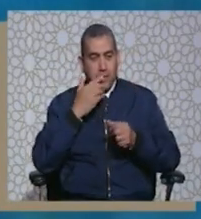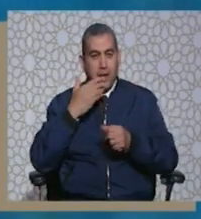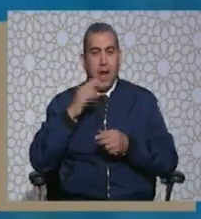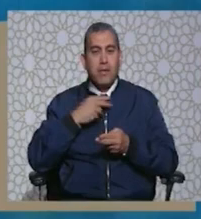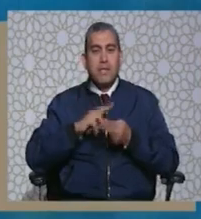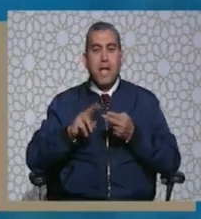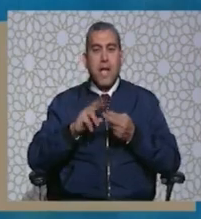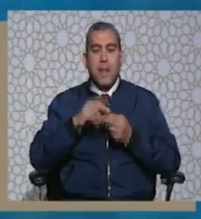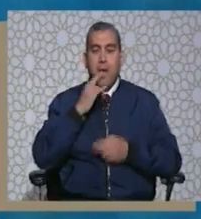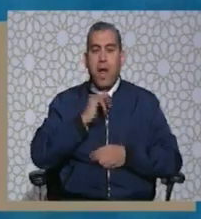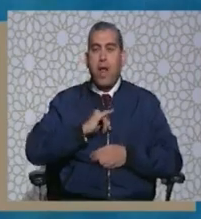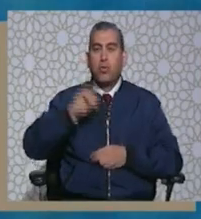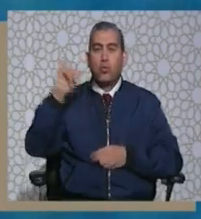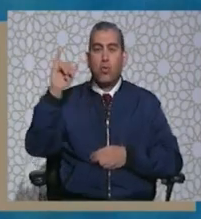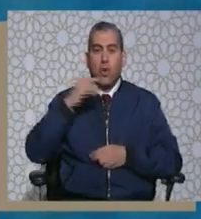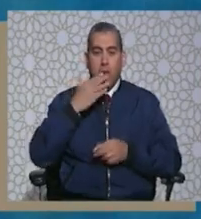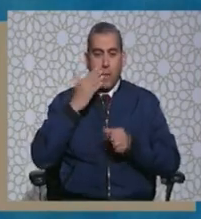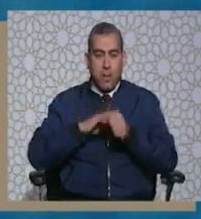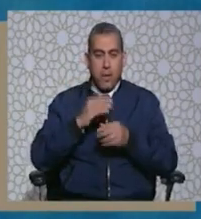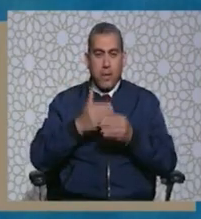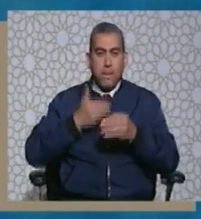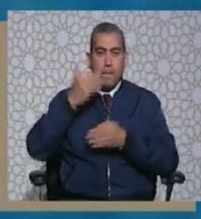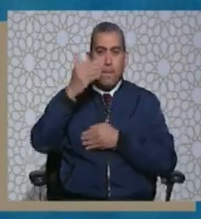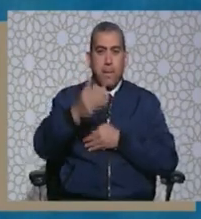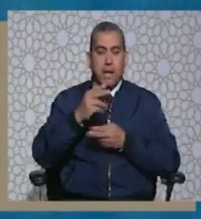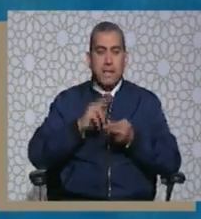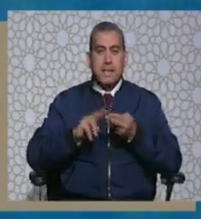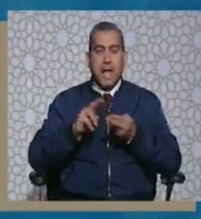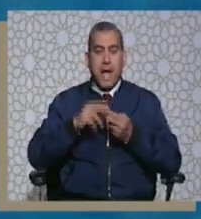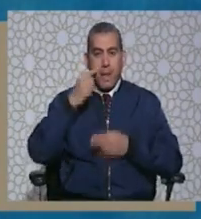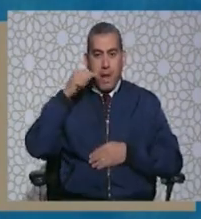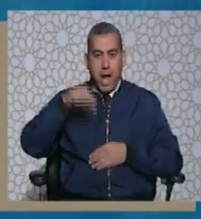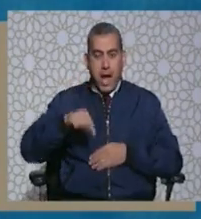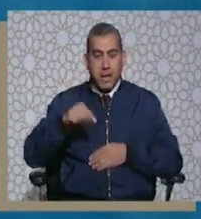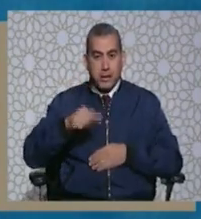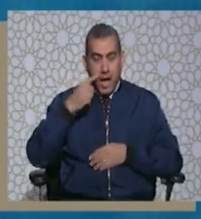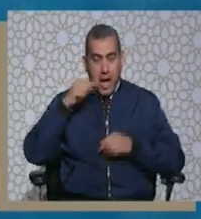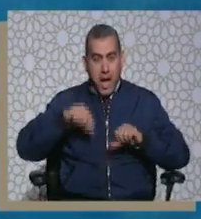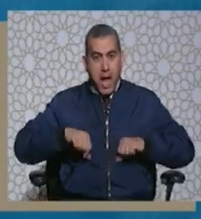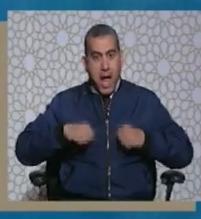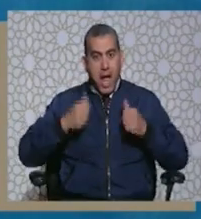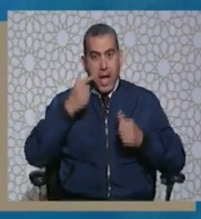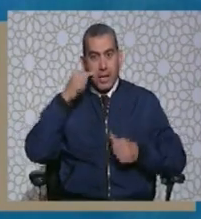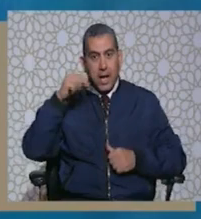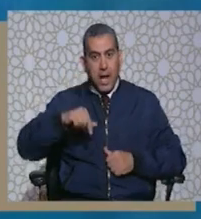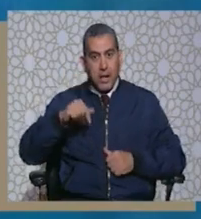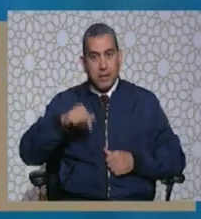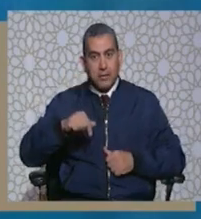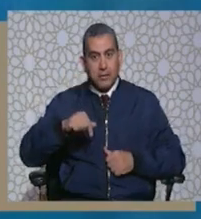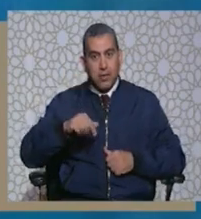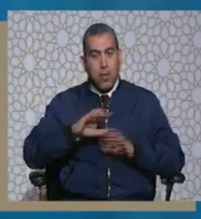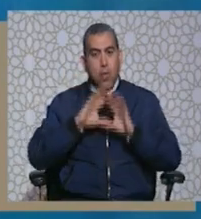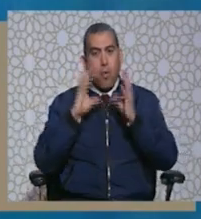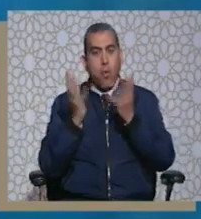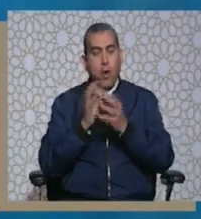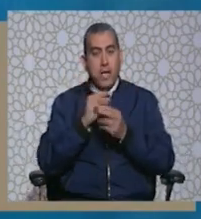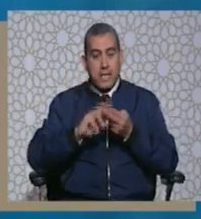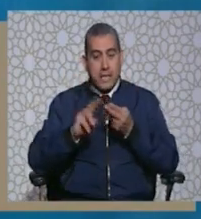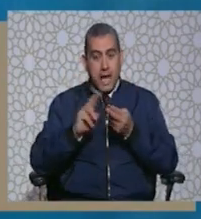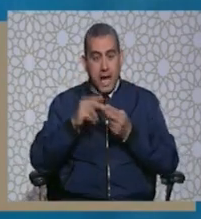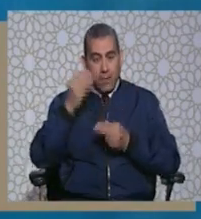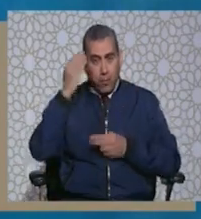بيه بعد رمضان ونعيشه في حياتنا كلها واحنا قلنا ان السلام ده مش